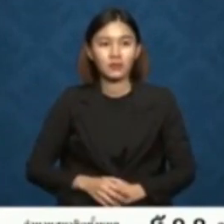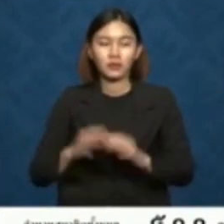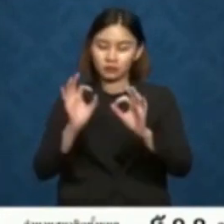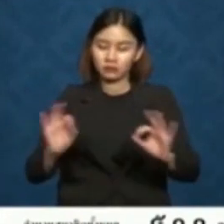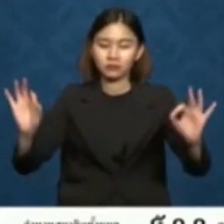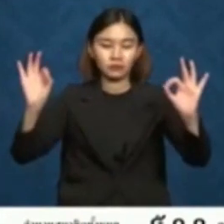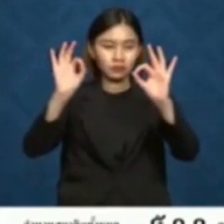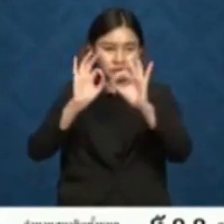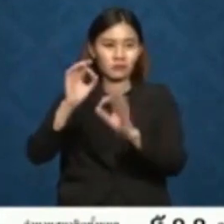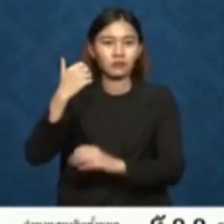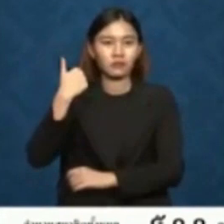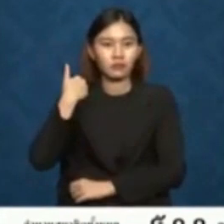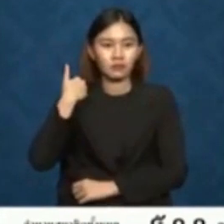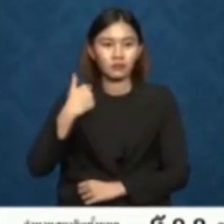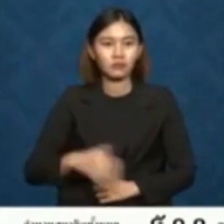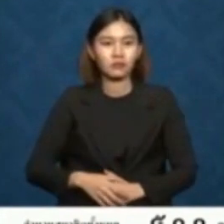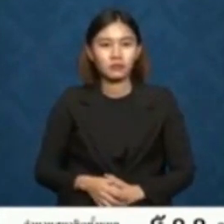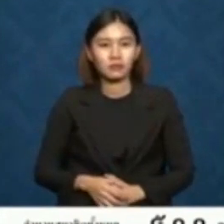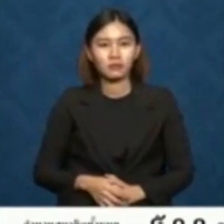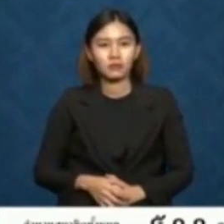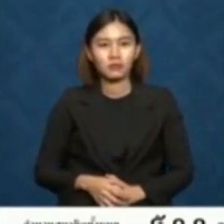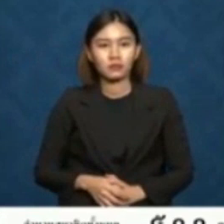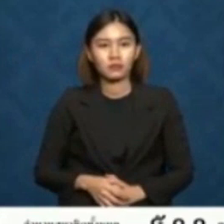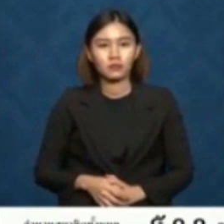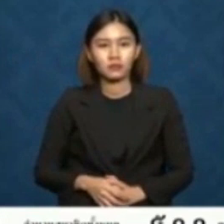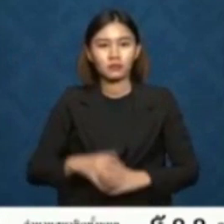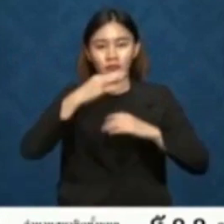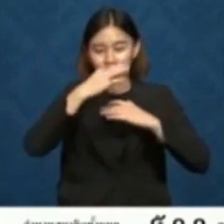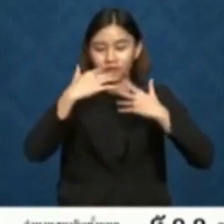ศที่มีค่ามหาศาลนะครับท่านประธาน